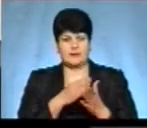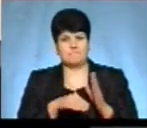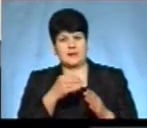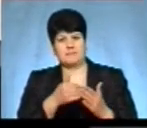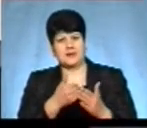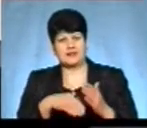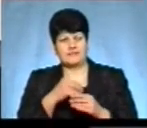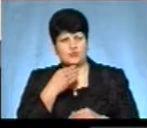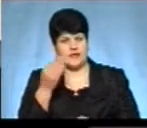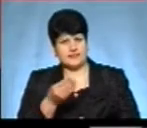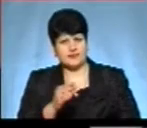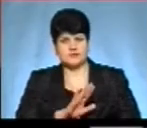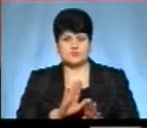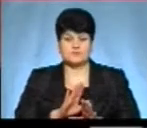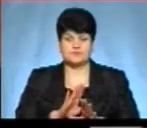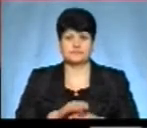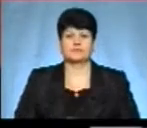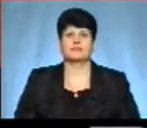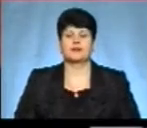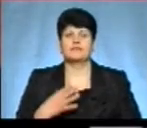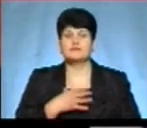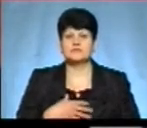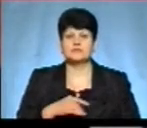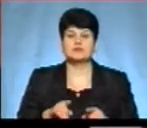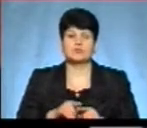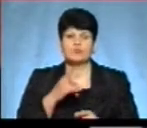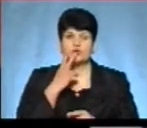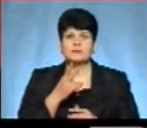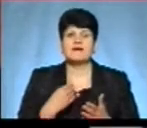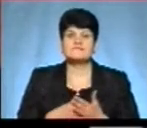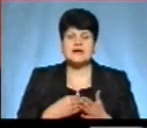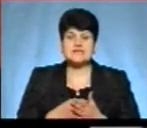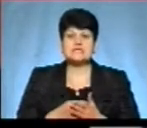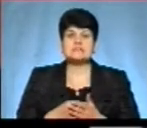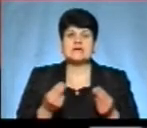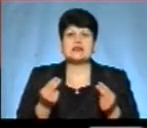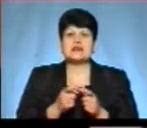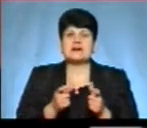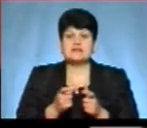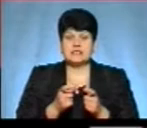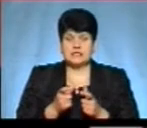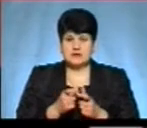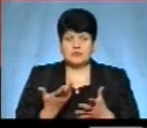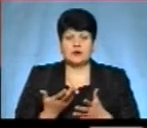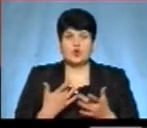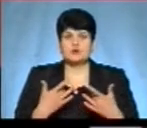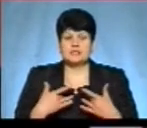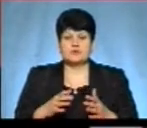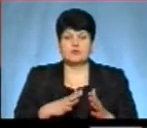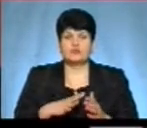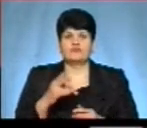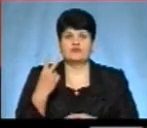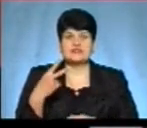Ну і так само важливо, що якщо ми подивимося на вартість самих квитків комерційного концерту, так, який відбувся о